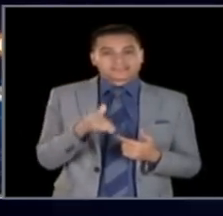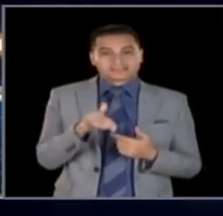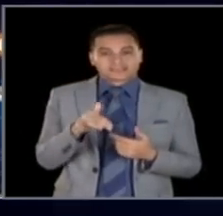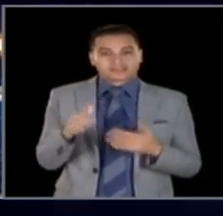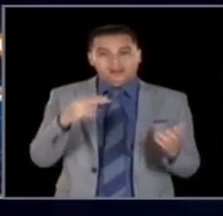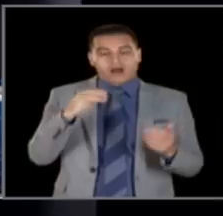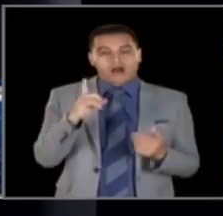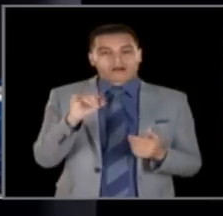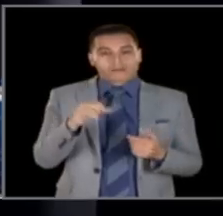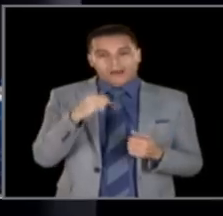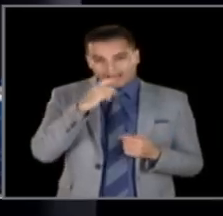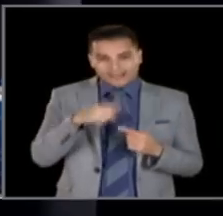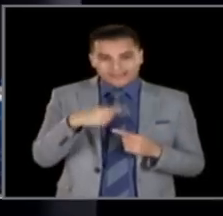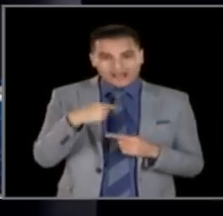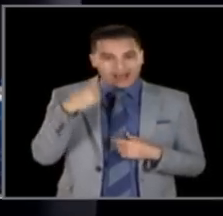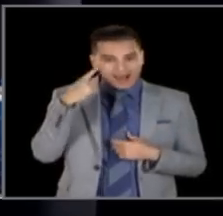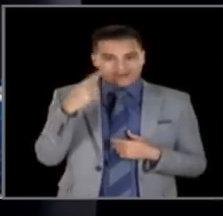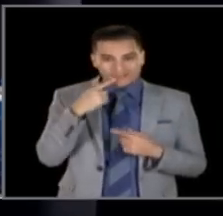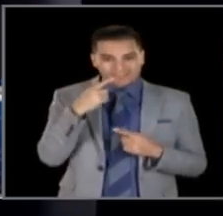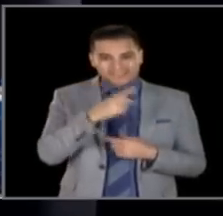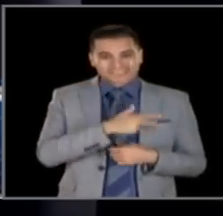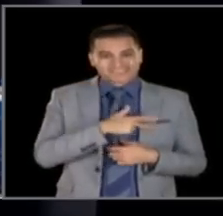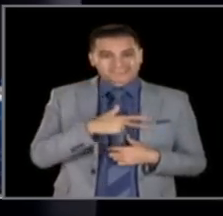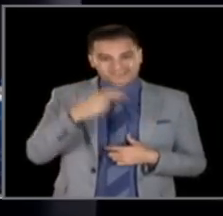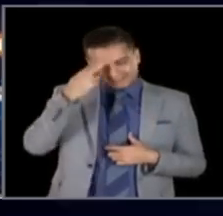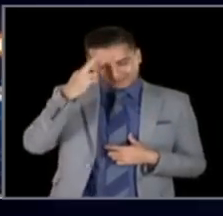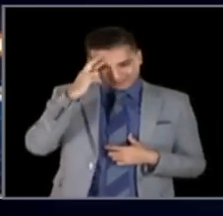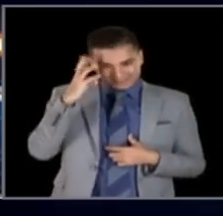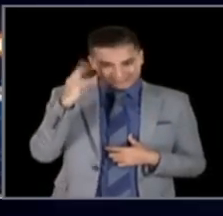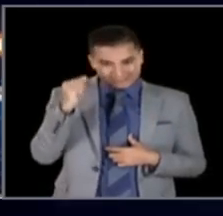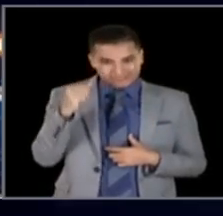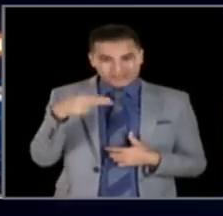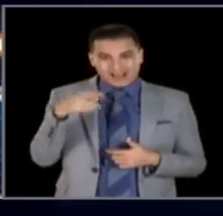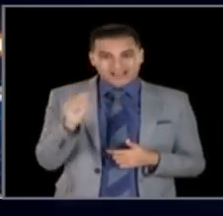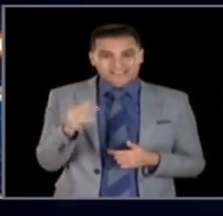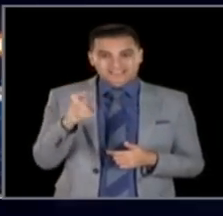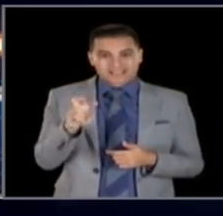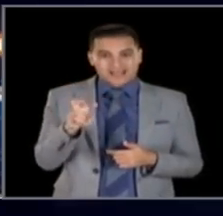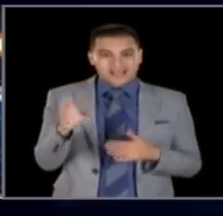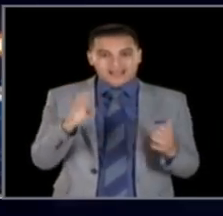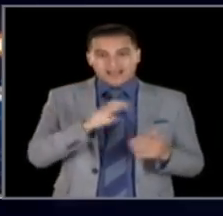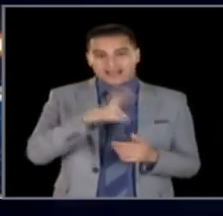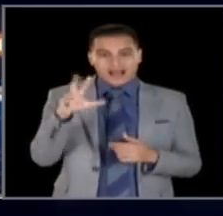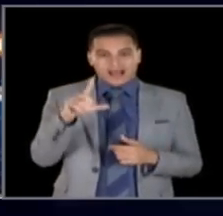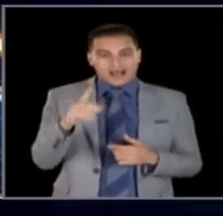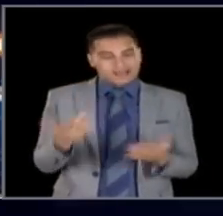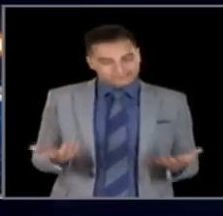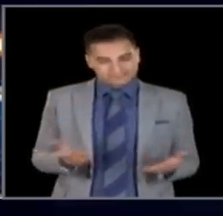بعد كده. أنا عارف إن نانسي عجرم غنتها لها، بس أنا مش عارف هي مين. عزيزة جلال.